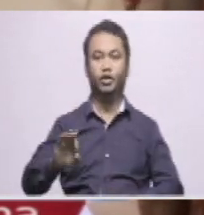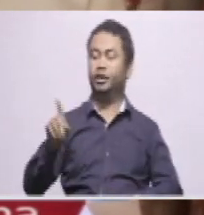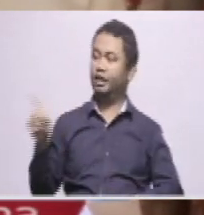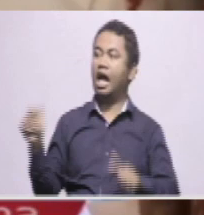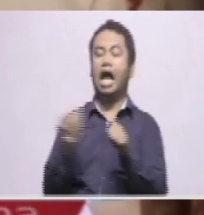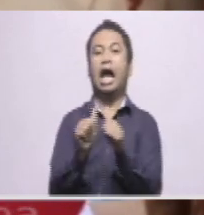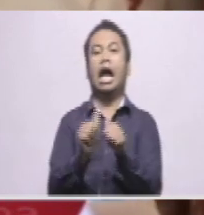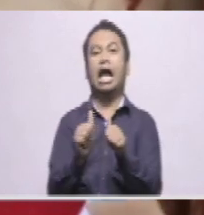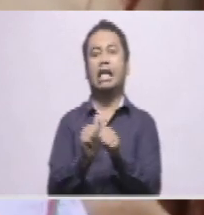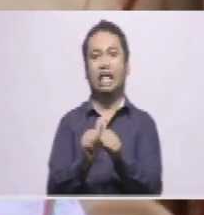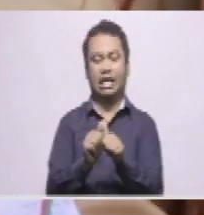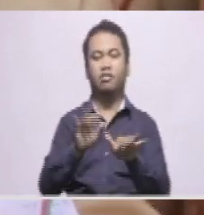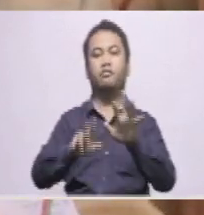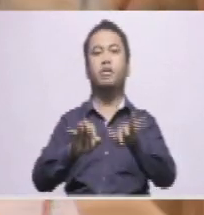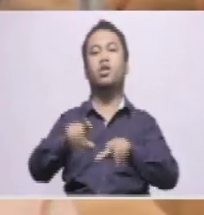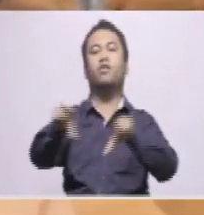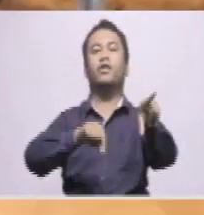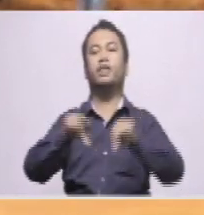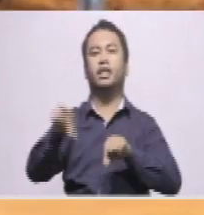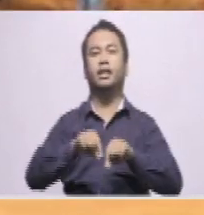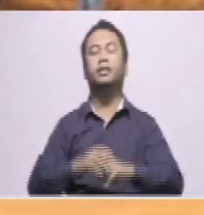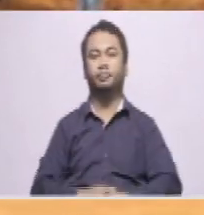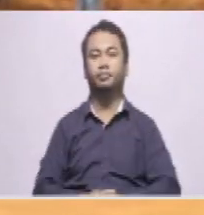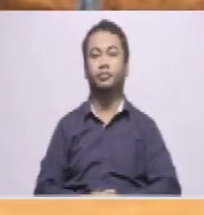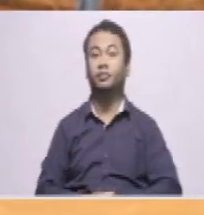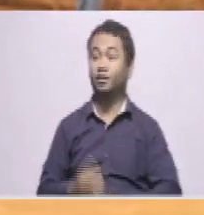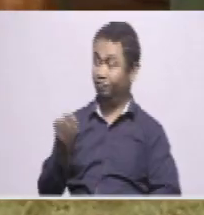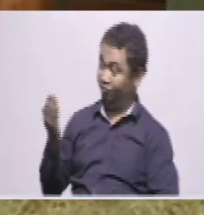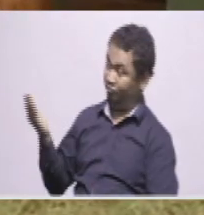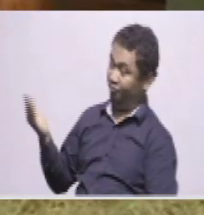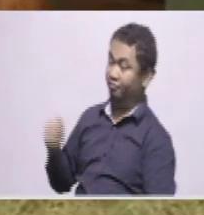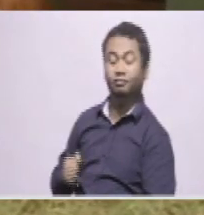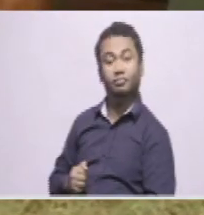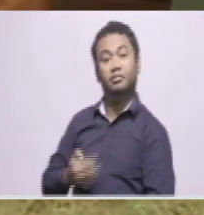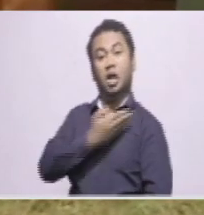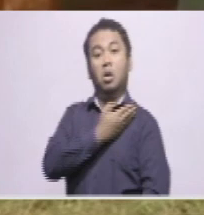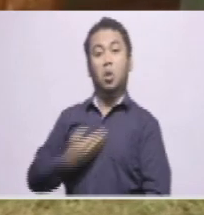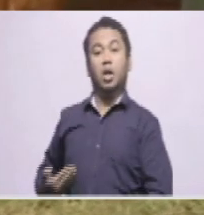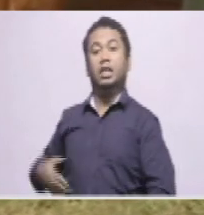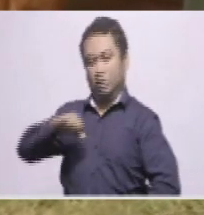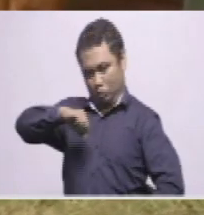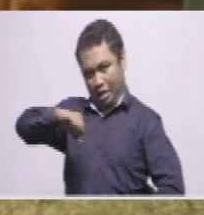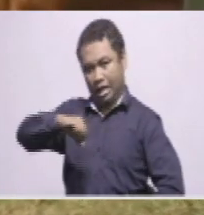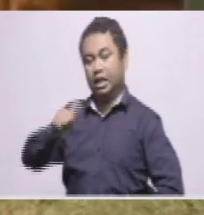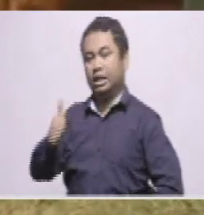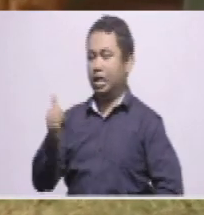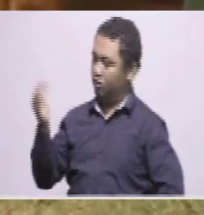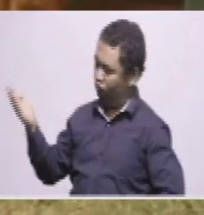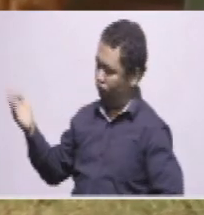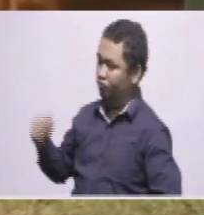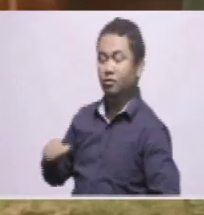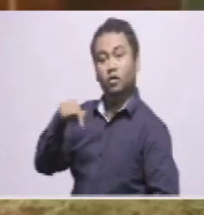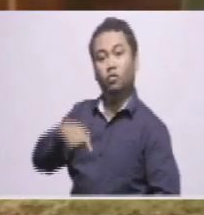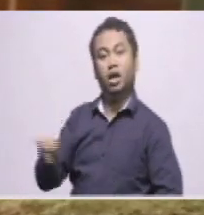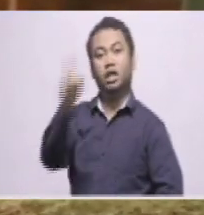moa ny korontana zay ary tokoa ny baikom-panjakana tazana manao ny asany ihany koa ireo mpitandro ny filaminana amin'izao andro ny